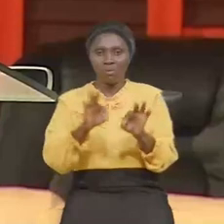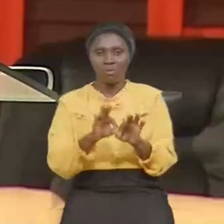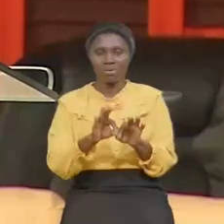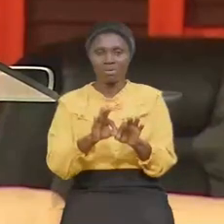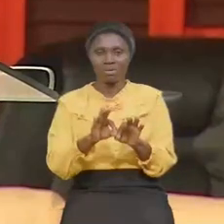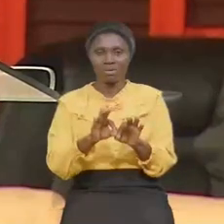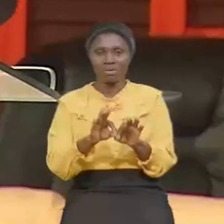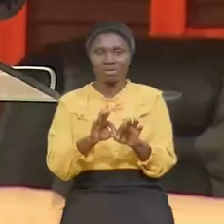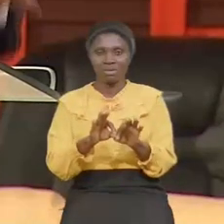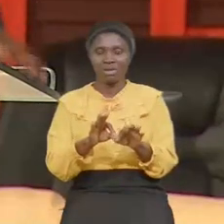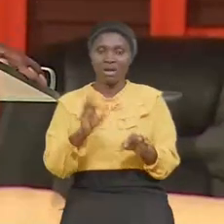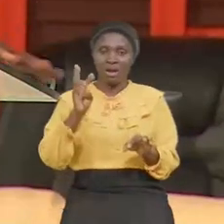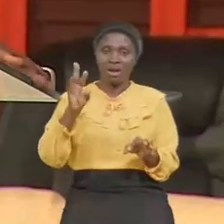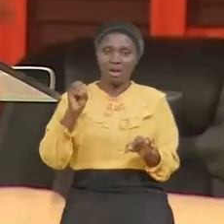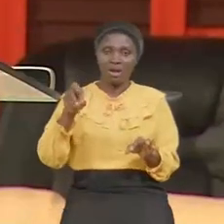a